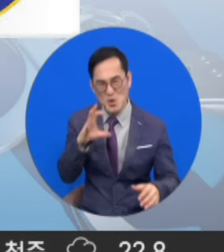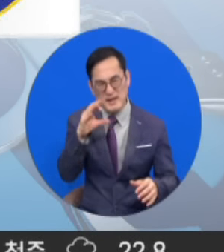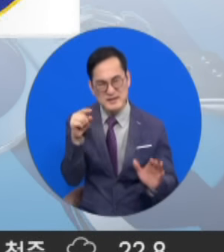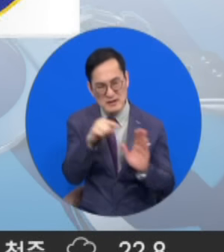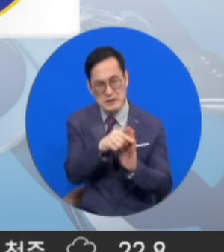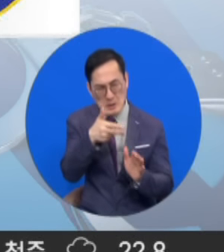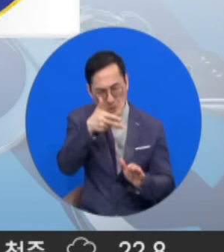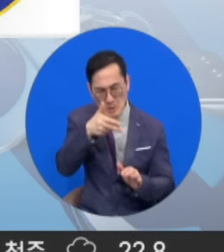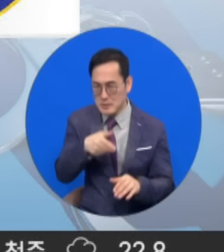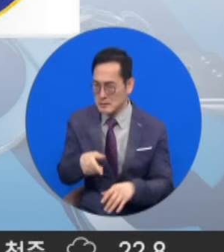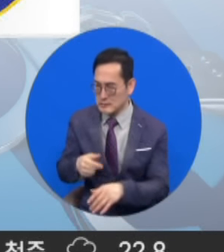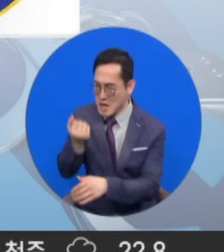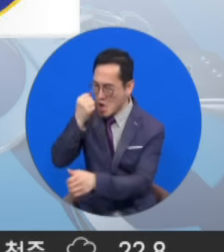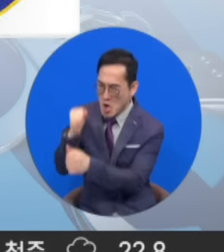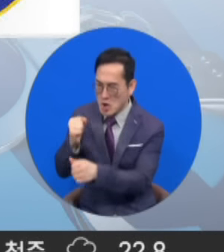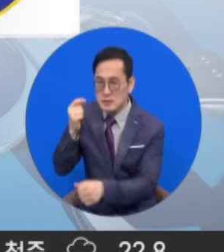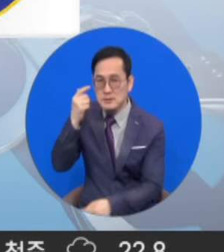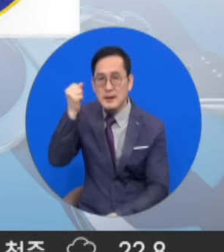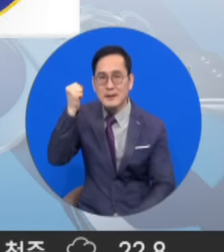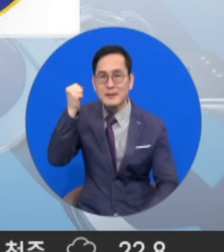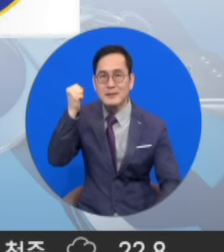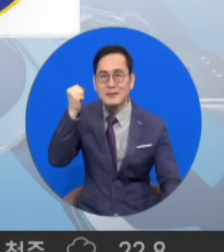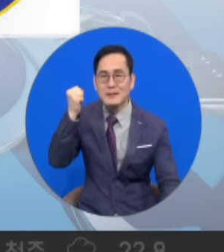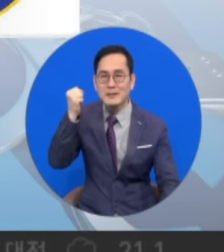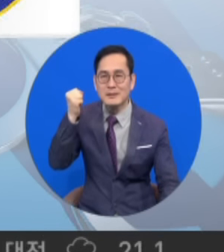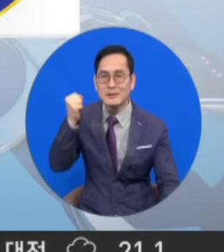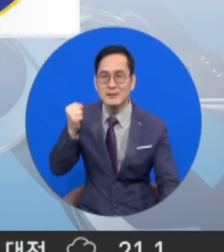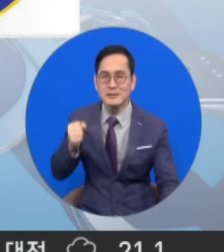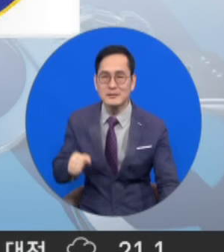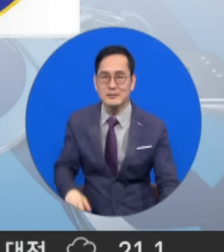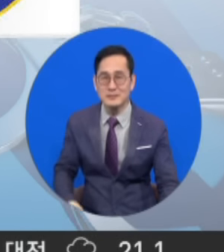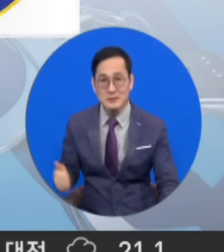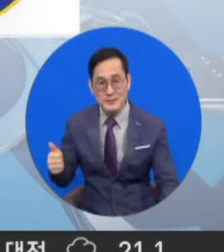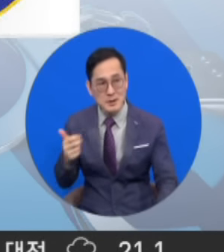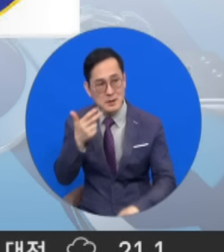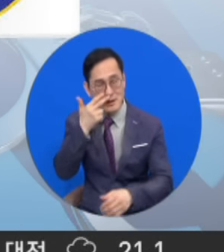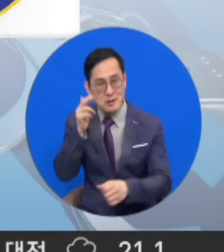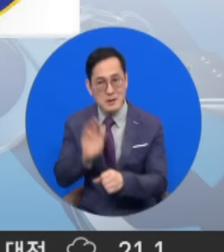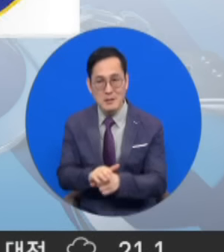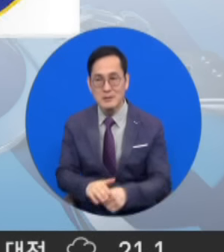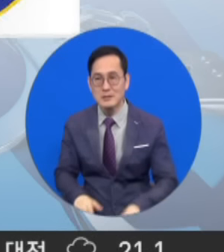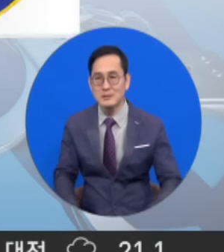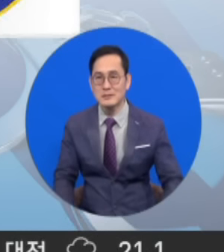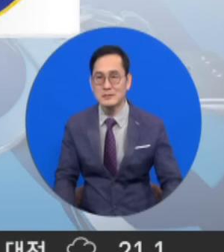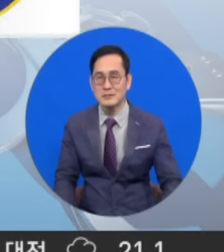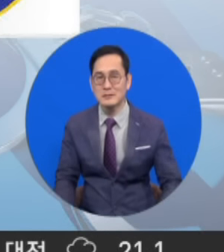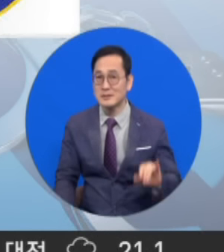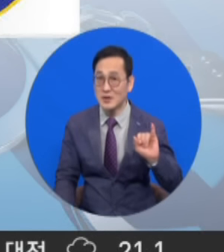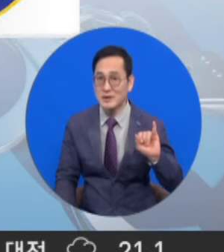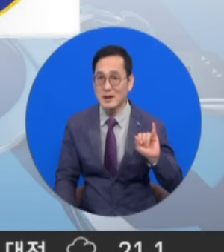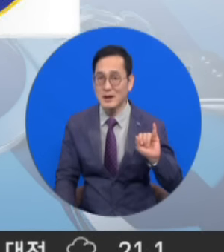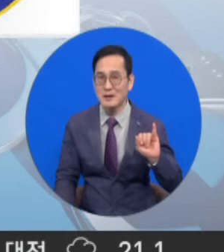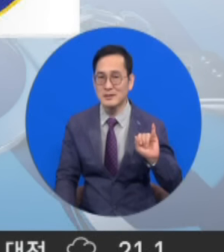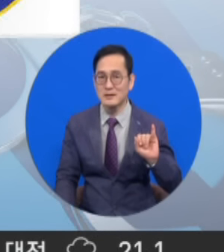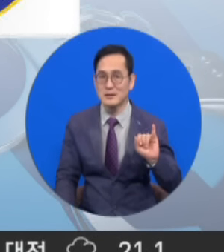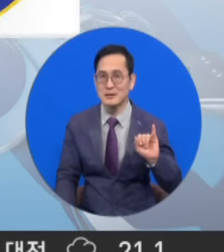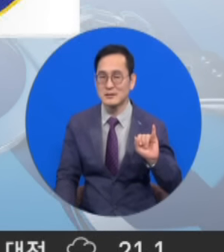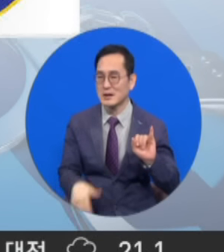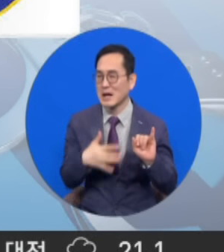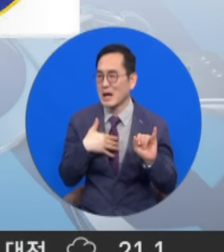태도로 수사를 했다라는 주장을 남성 B씨는 하고 있는 상황. 이후 A씨, 여성은요, 경찰에